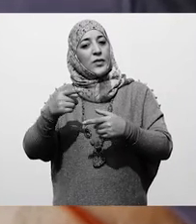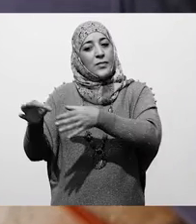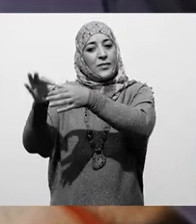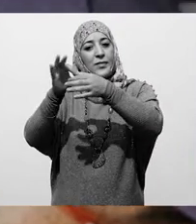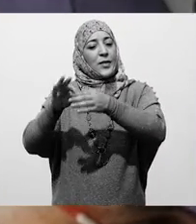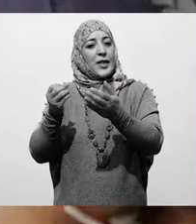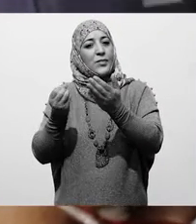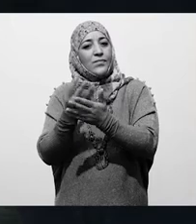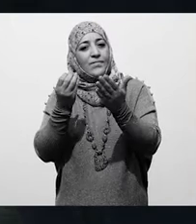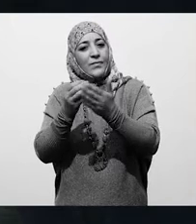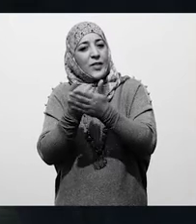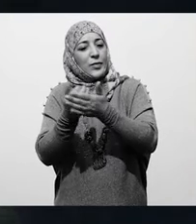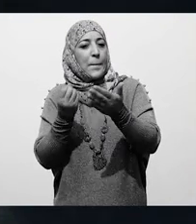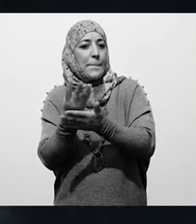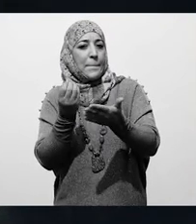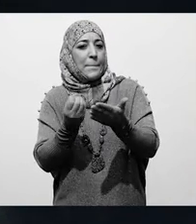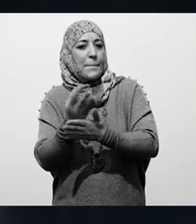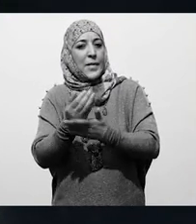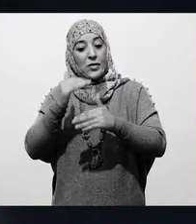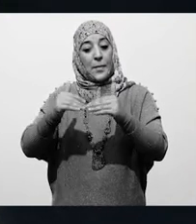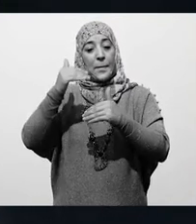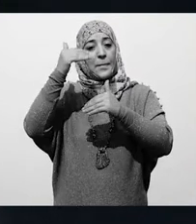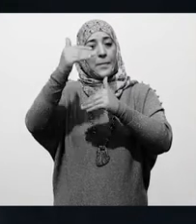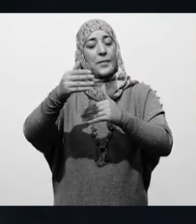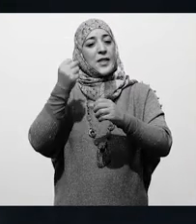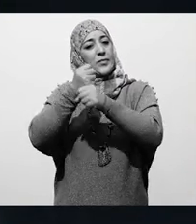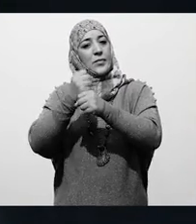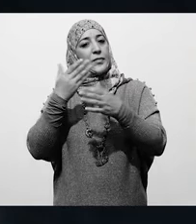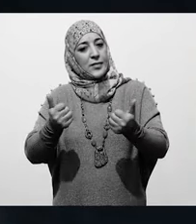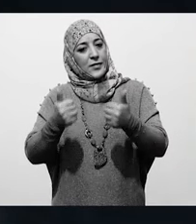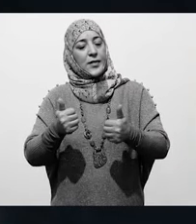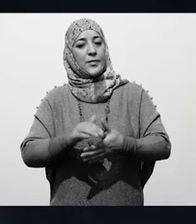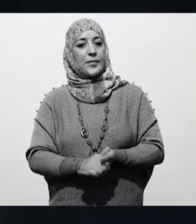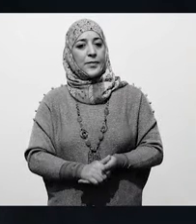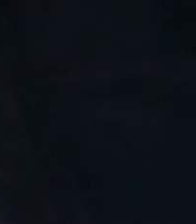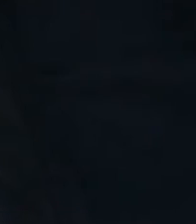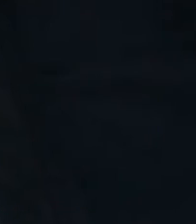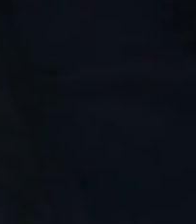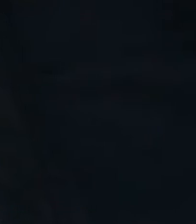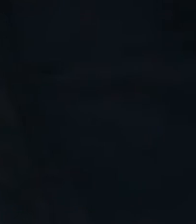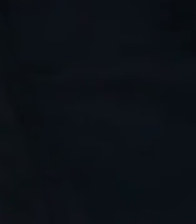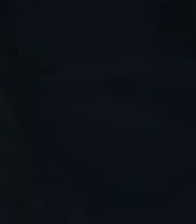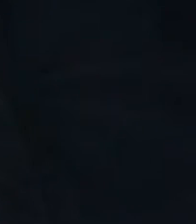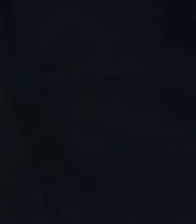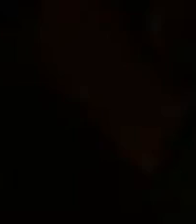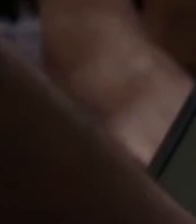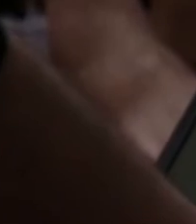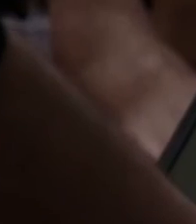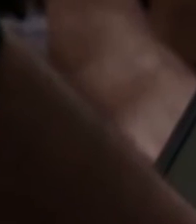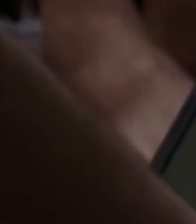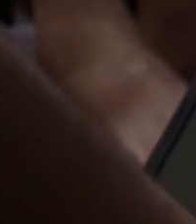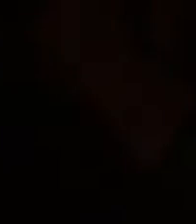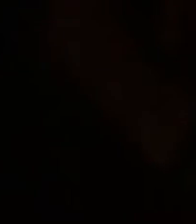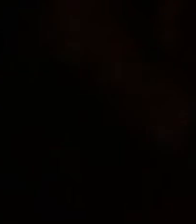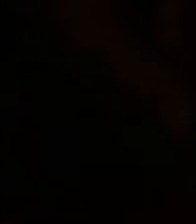ont mené la collecte de données et ont participé aussi à l'analyse des données. En partenariat avec les OPH.